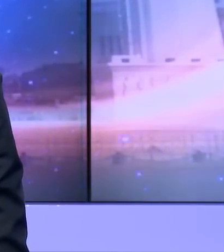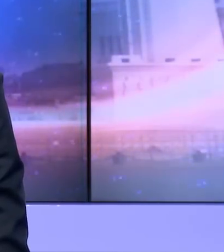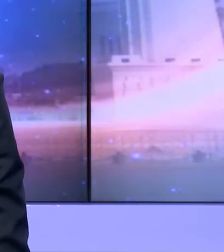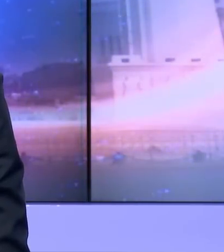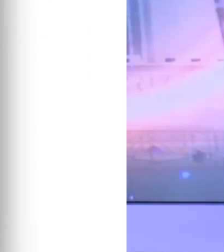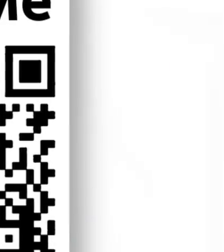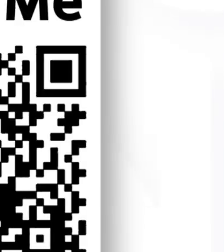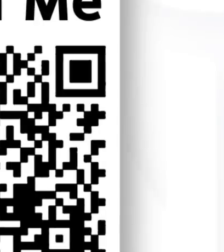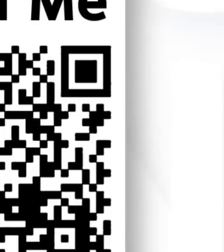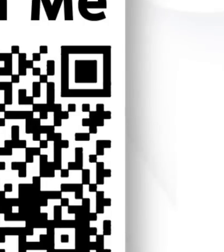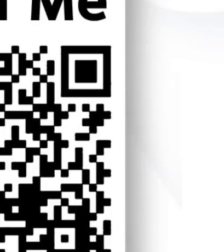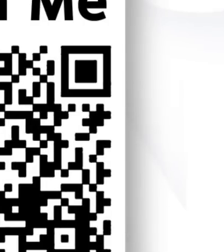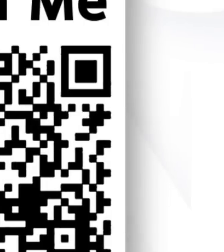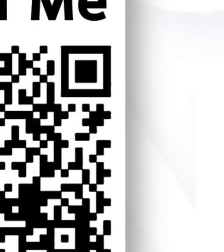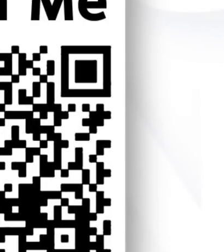ครับ